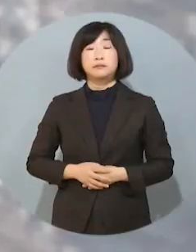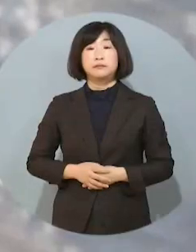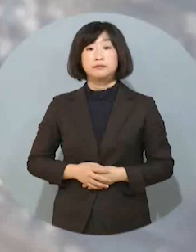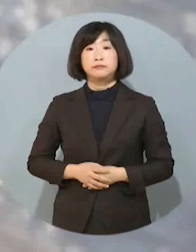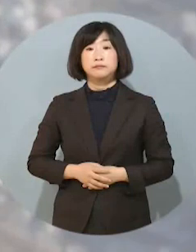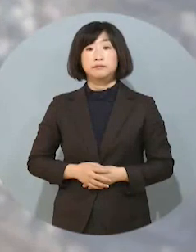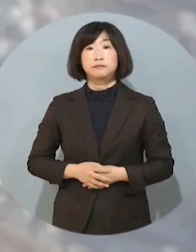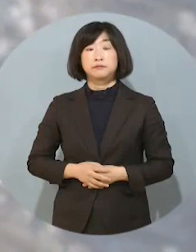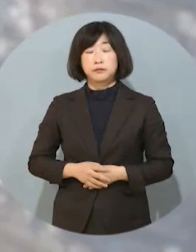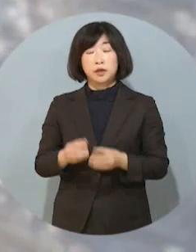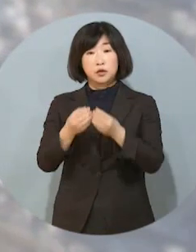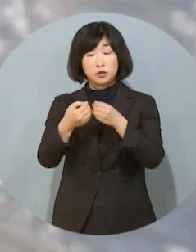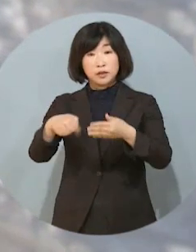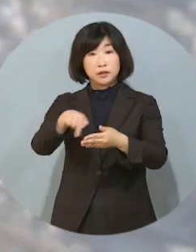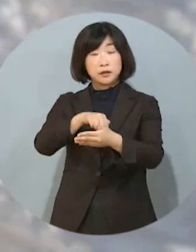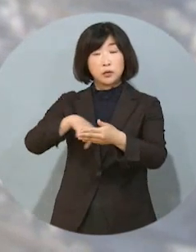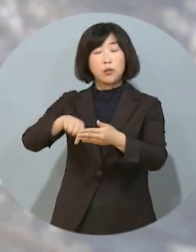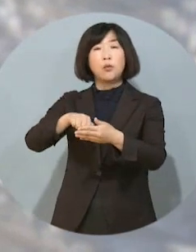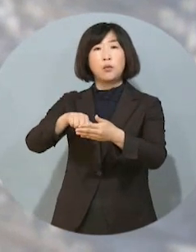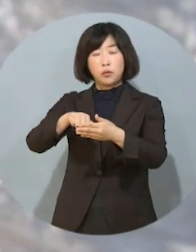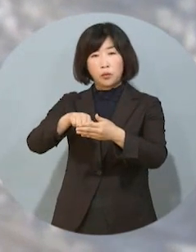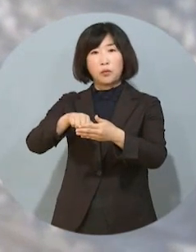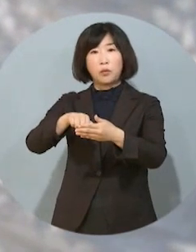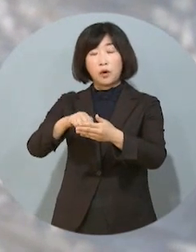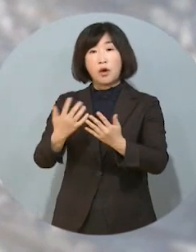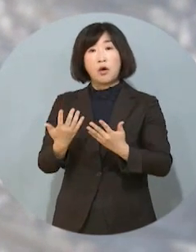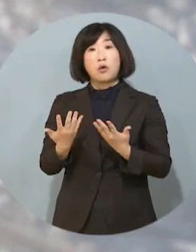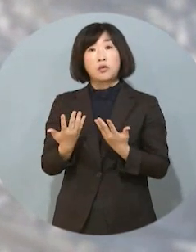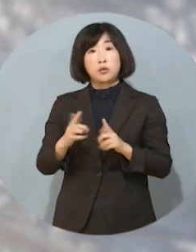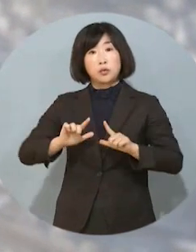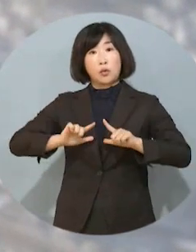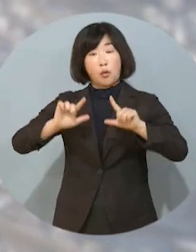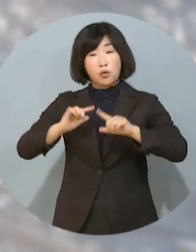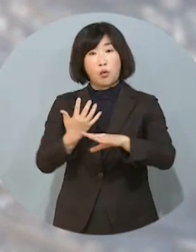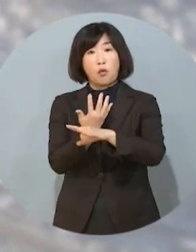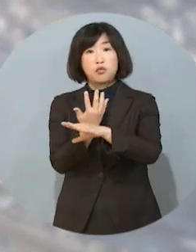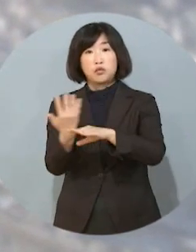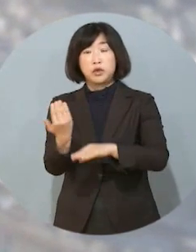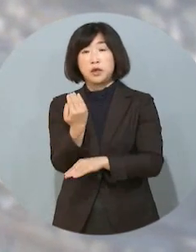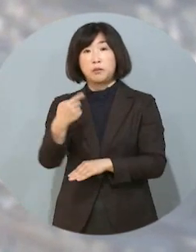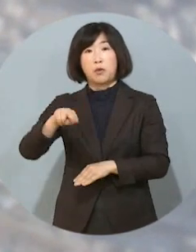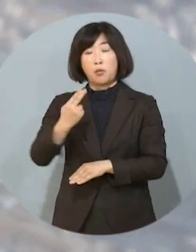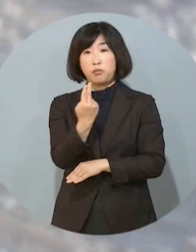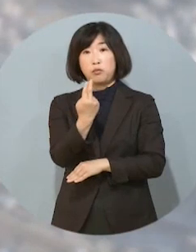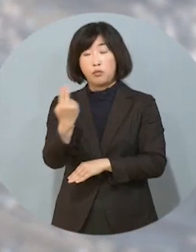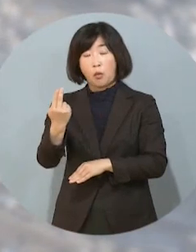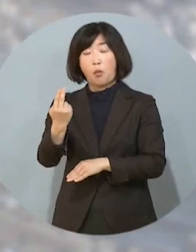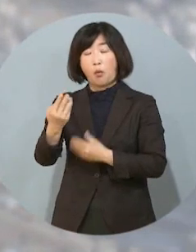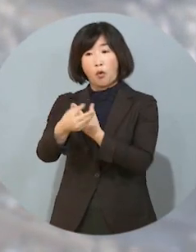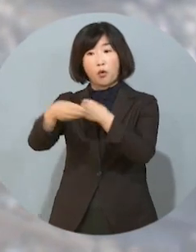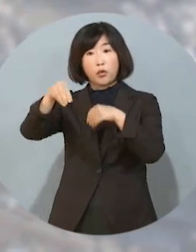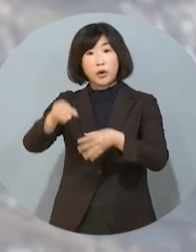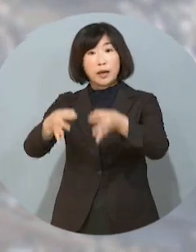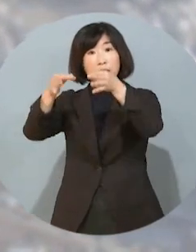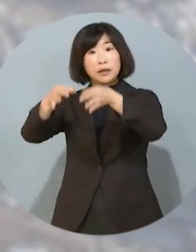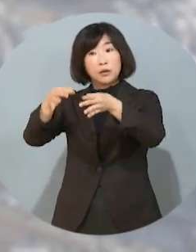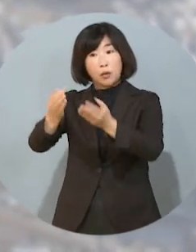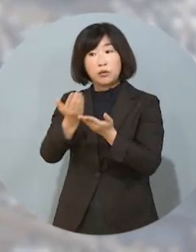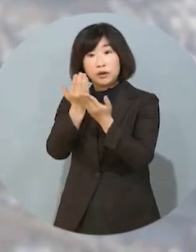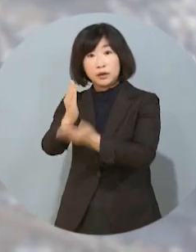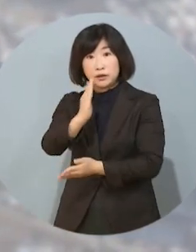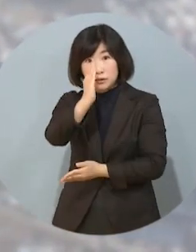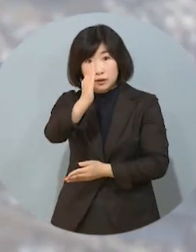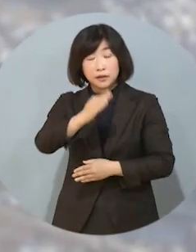です詳しくは個人向け東京グリーンボンドの取扱い金融機関にお問い合わせ